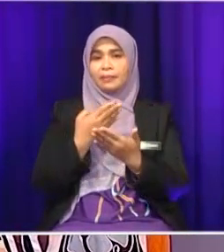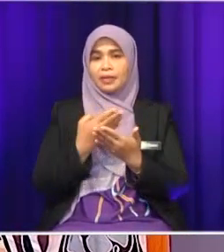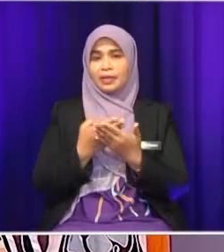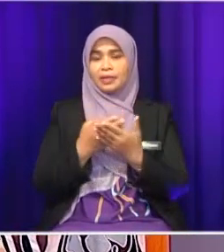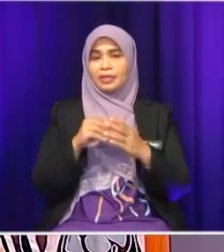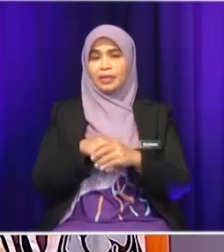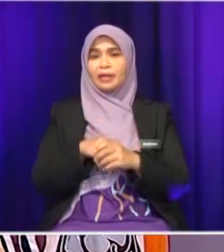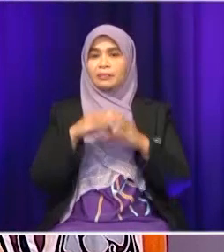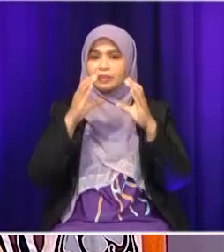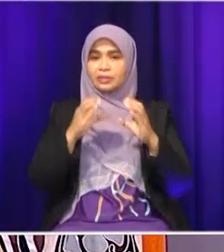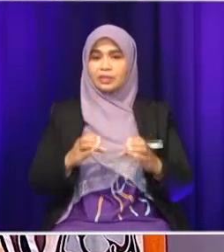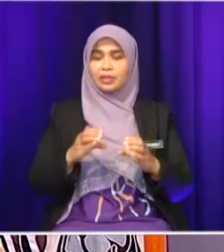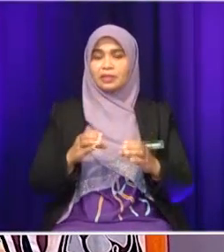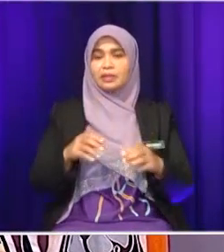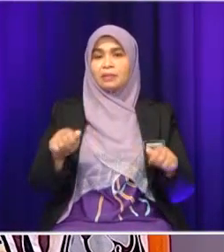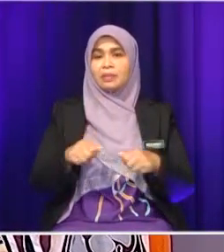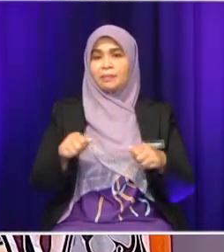kaidah memasak